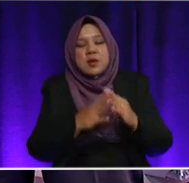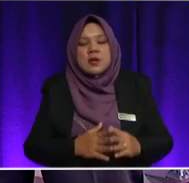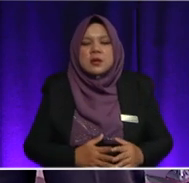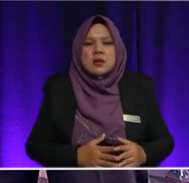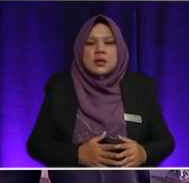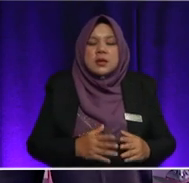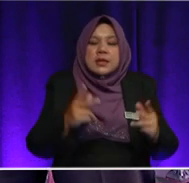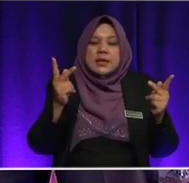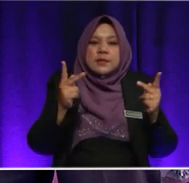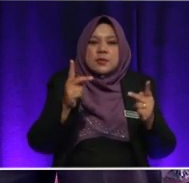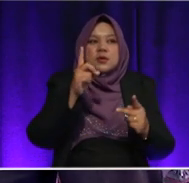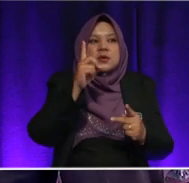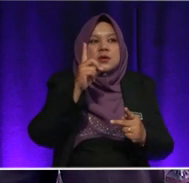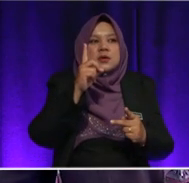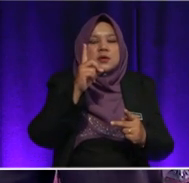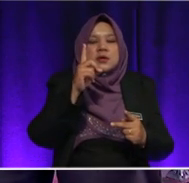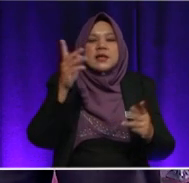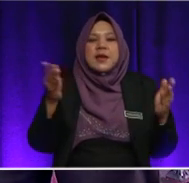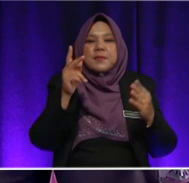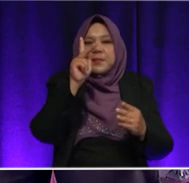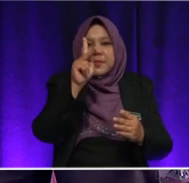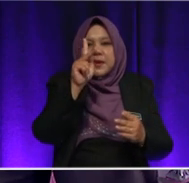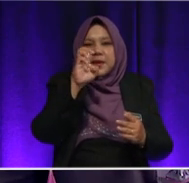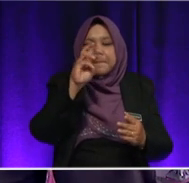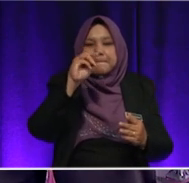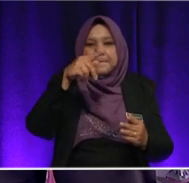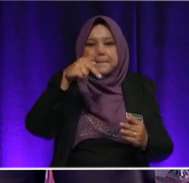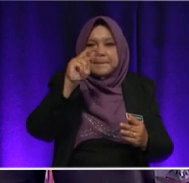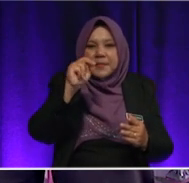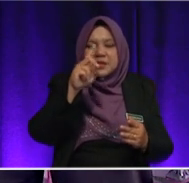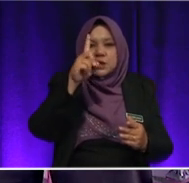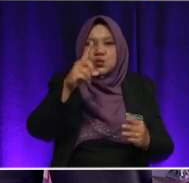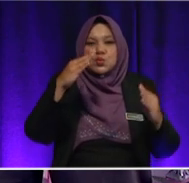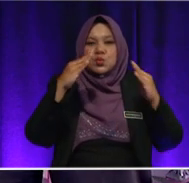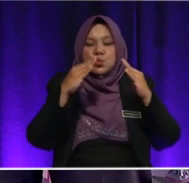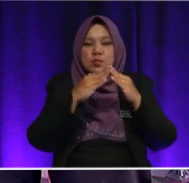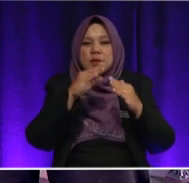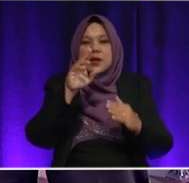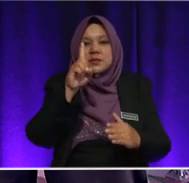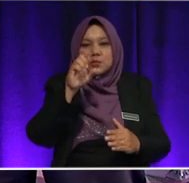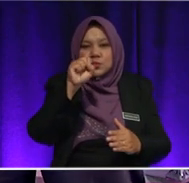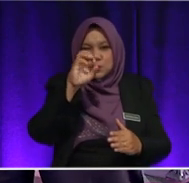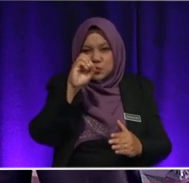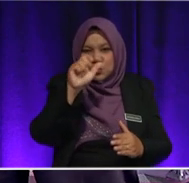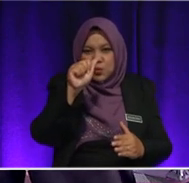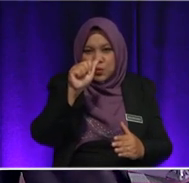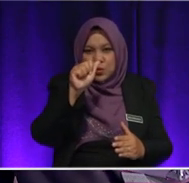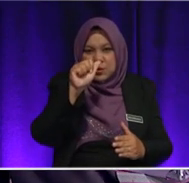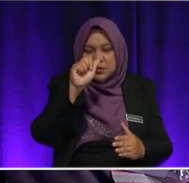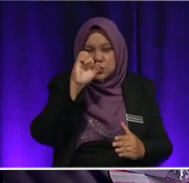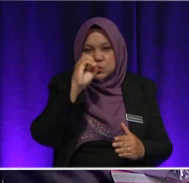camping satu rumah satu lampu solar ah Maksudnya malam-malam kita perlukan lampu percaya untuk